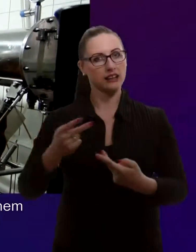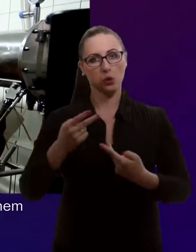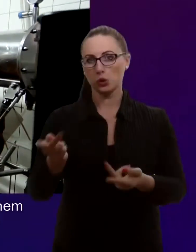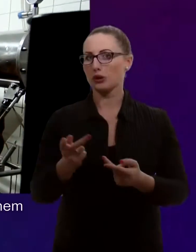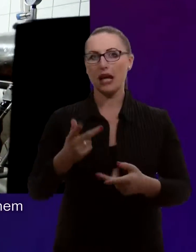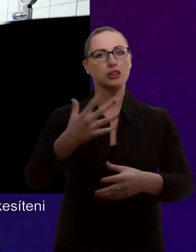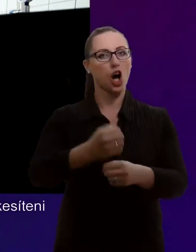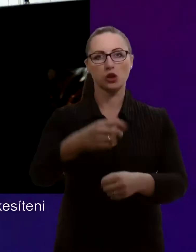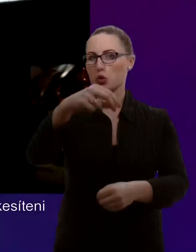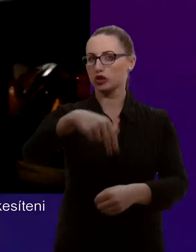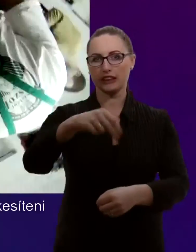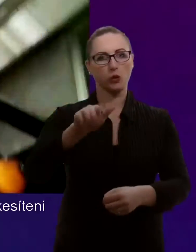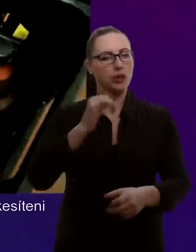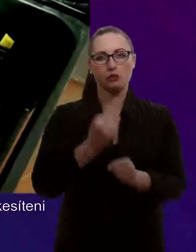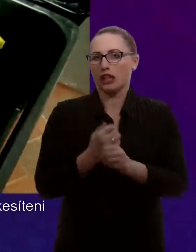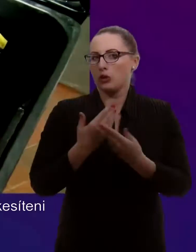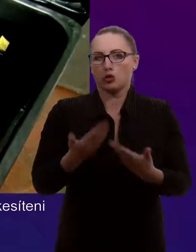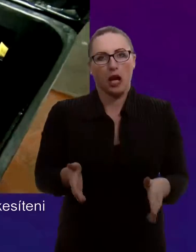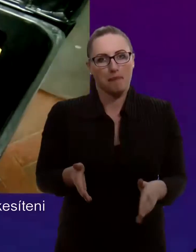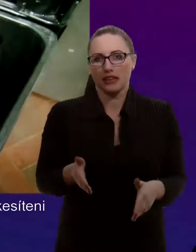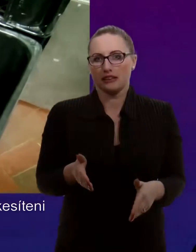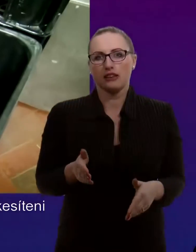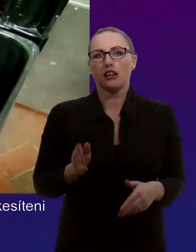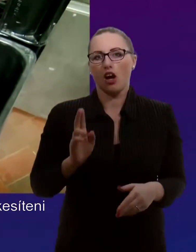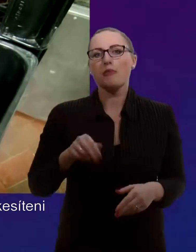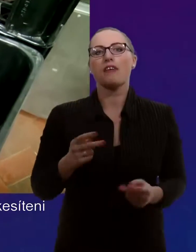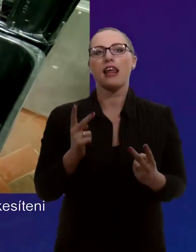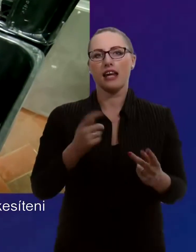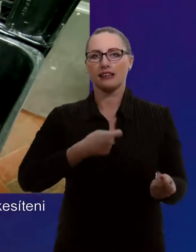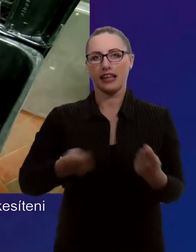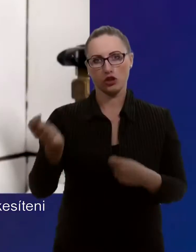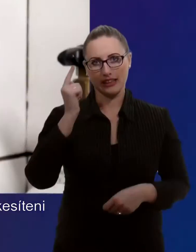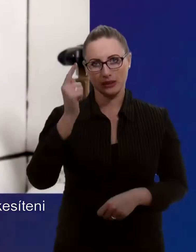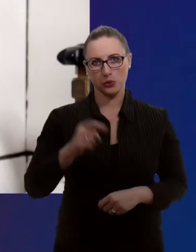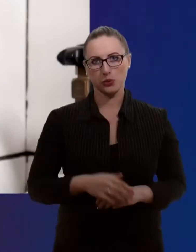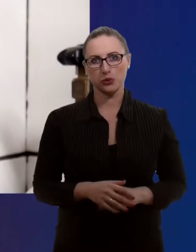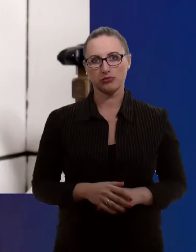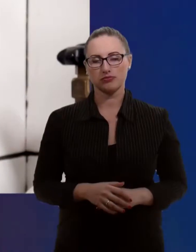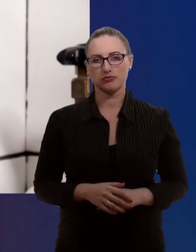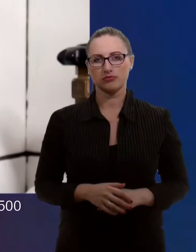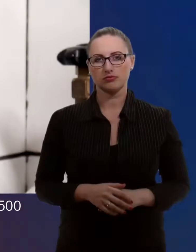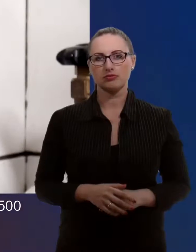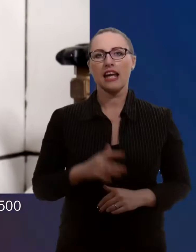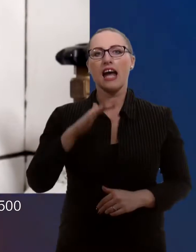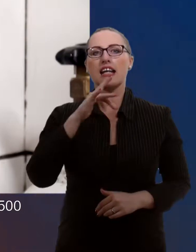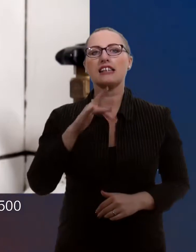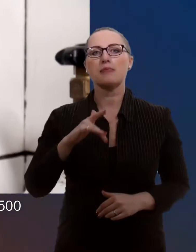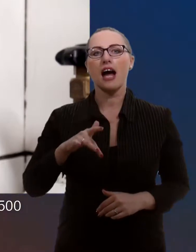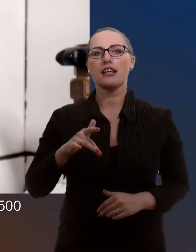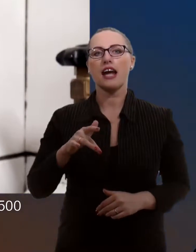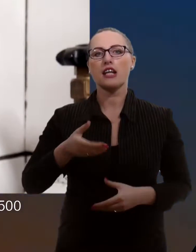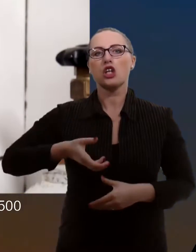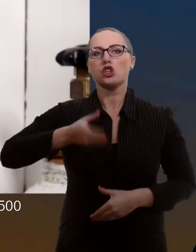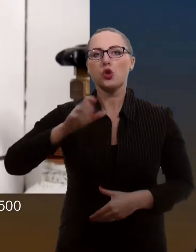nem tartósítottuk, tehát nem csináltunk semmit vele, amivel értékesíteni is lehetne. A Rizmájer